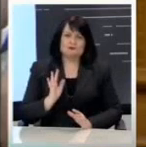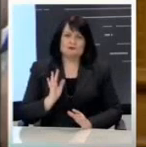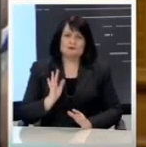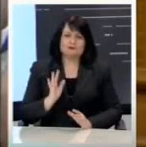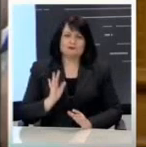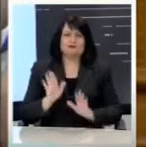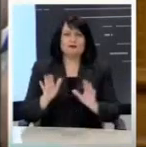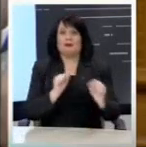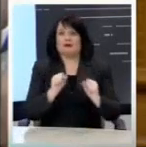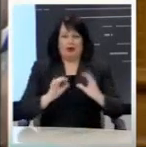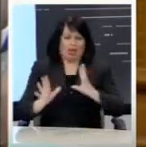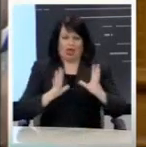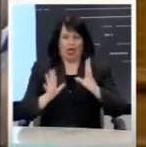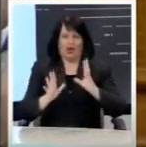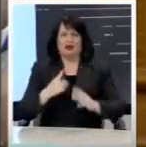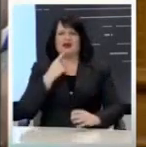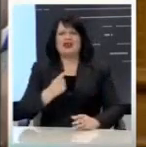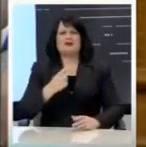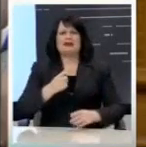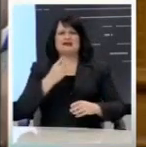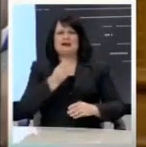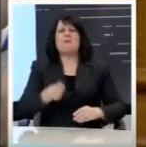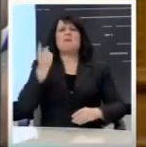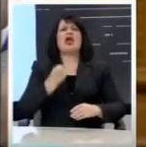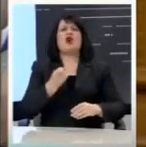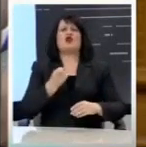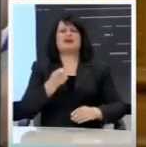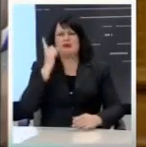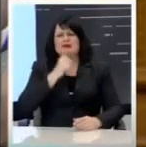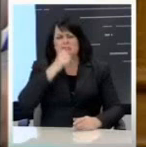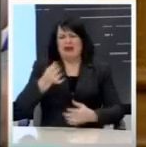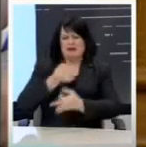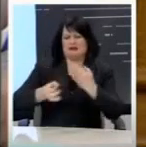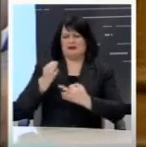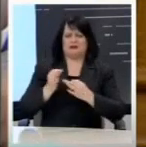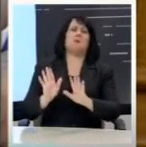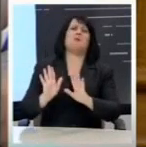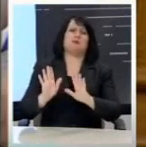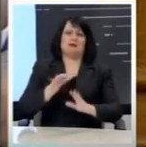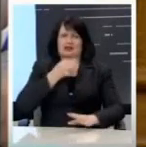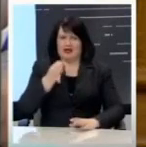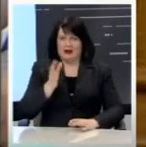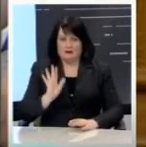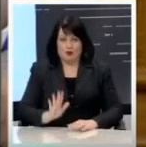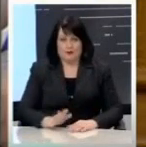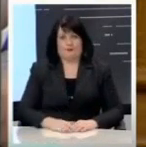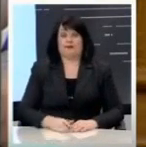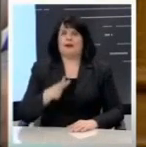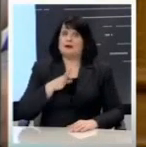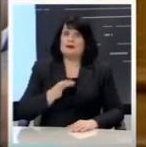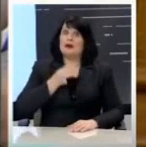Χάσατε την ψυχραιμία σας, μιλήσατε για ψεύτικα πλεονάσματα, δεν θέλω να αναφερθώ σε αυτό. Θέλω να σας πω το εξής.